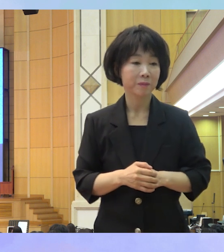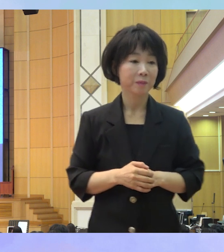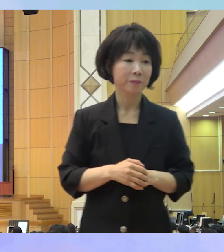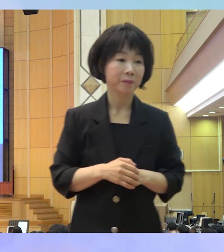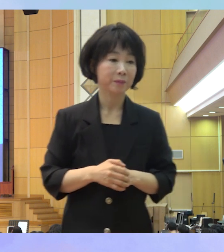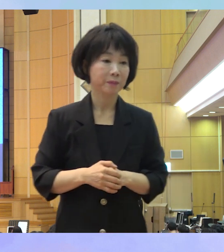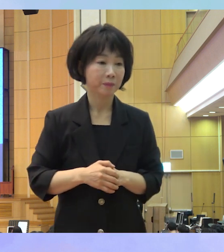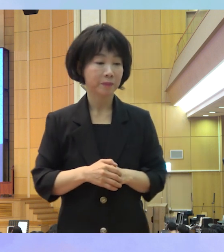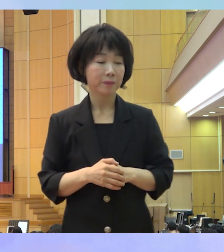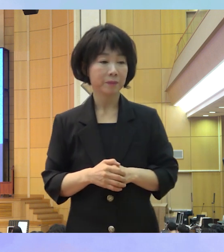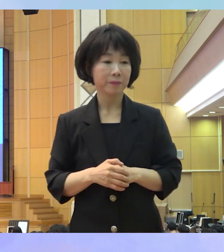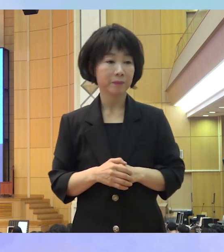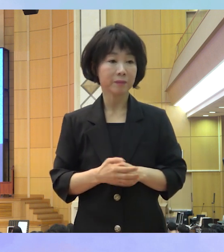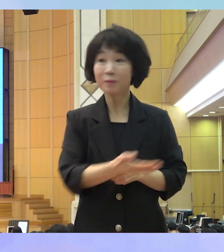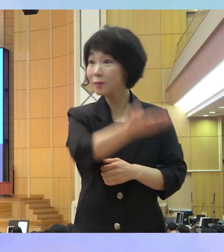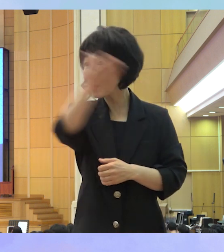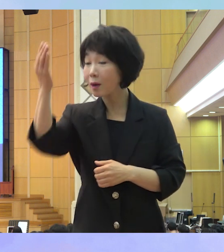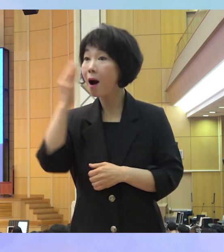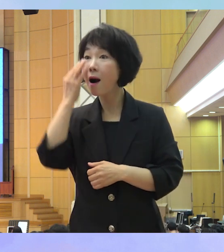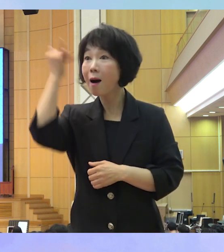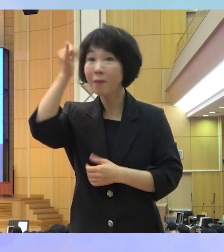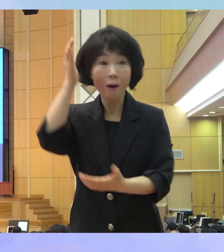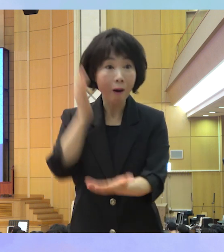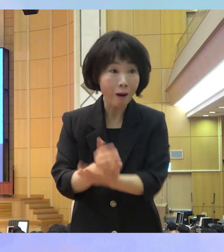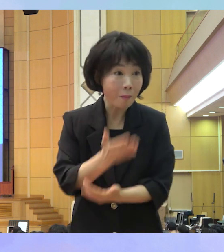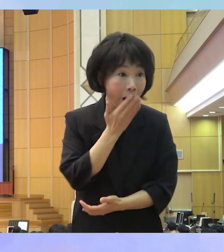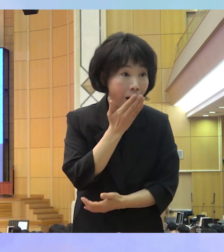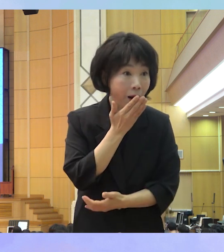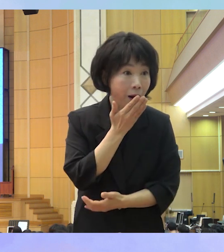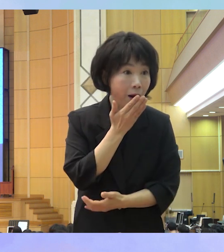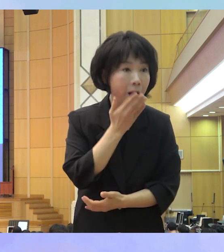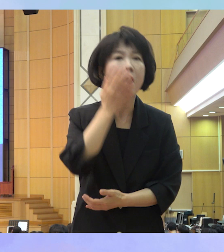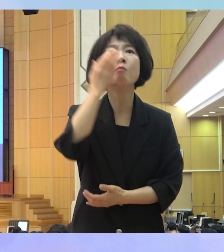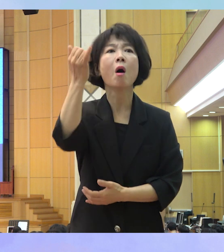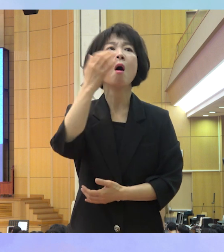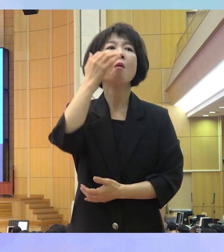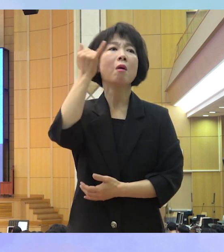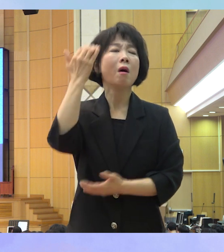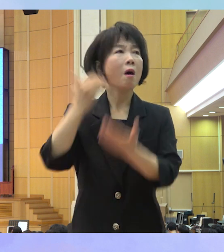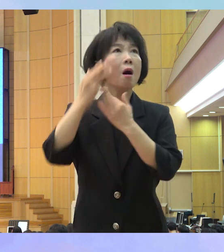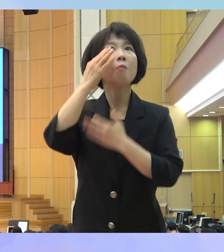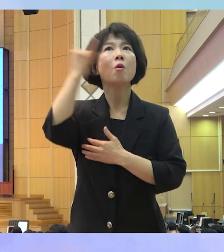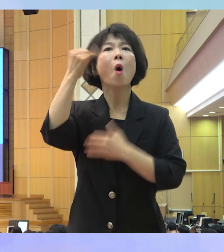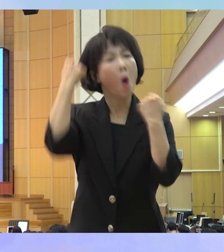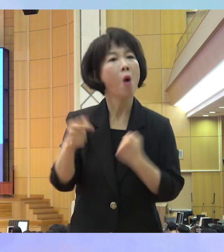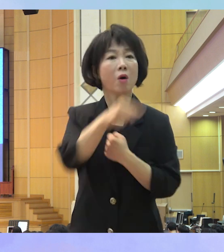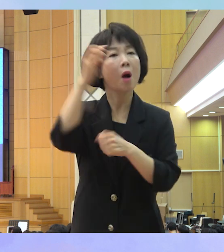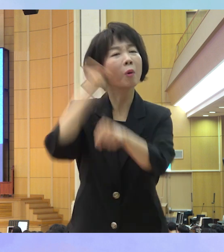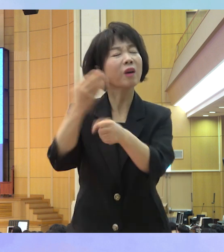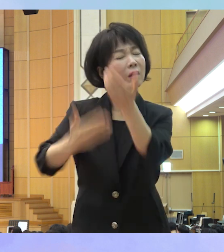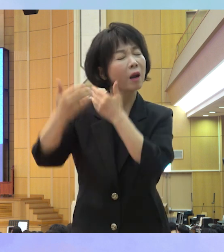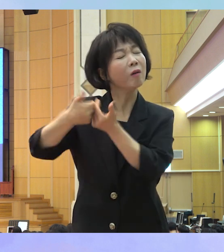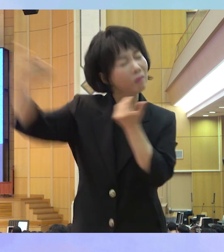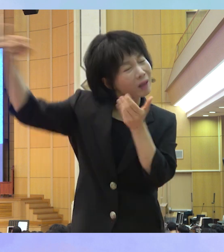부부는 있어도 엄마 아빠 없는 자녀는 없다. 무슨 얘기냐?